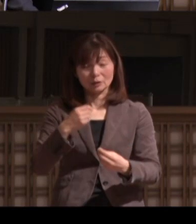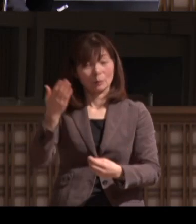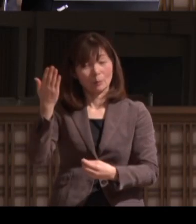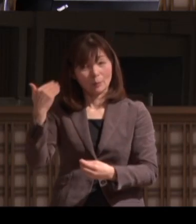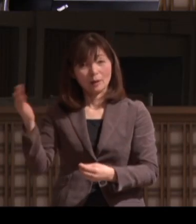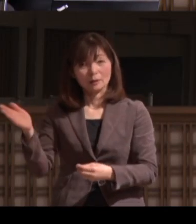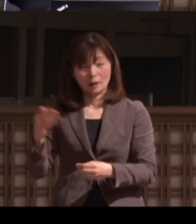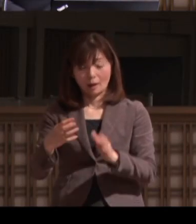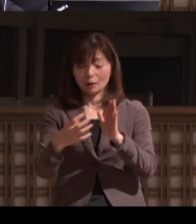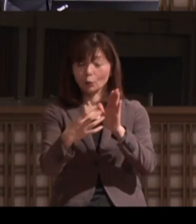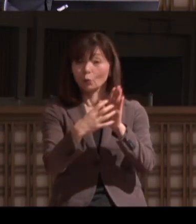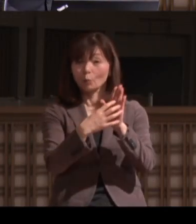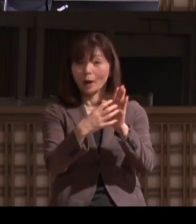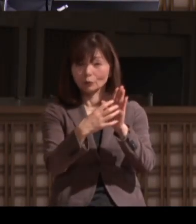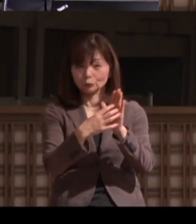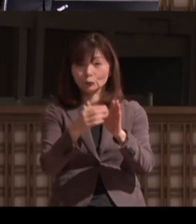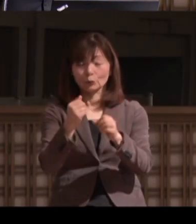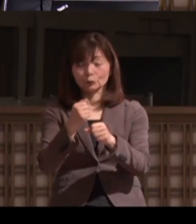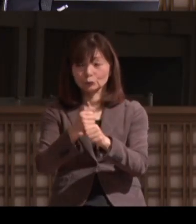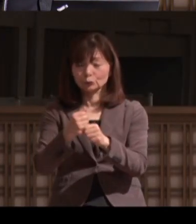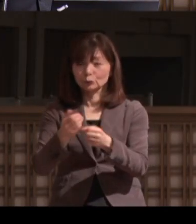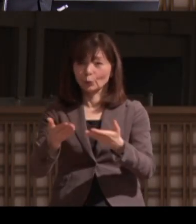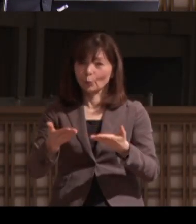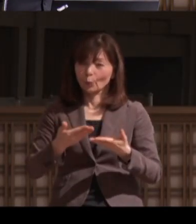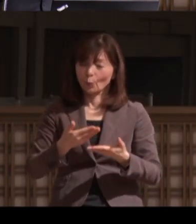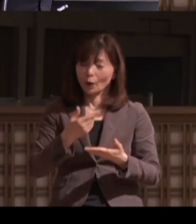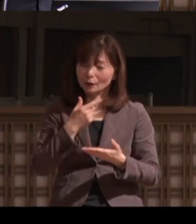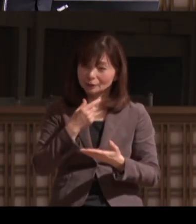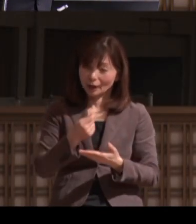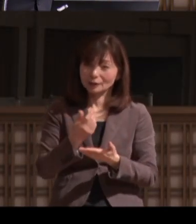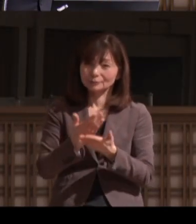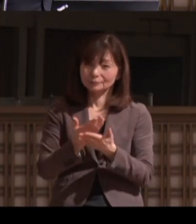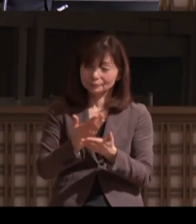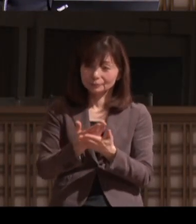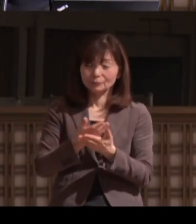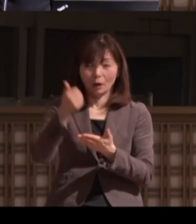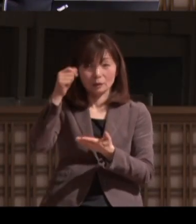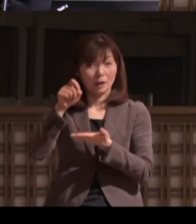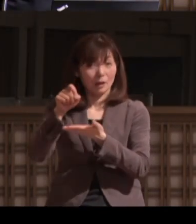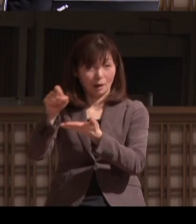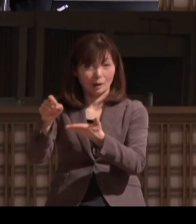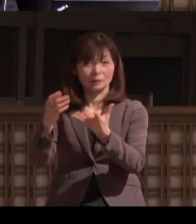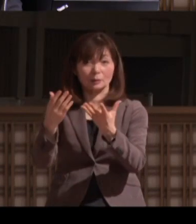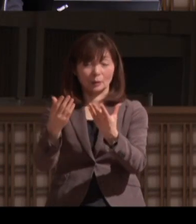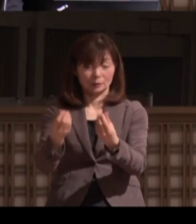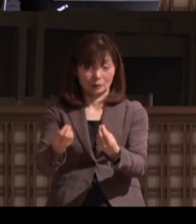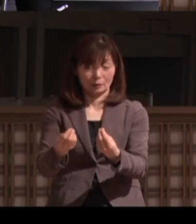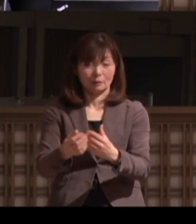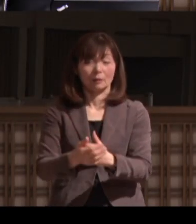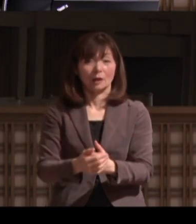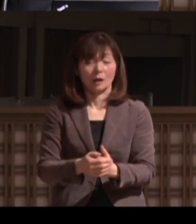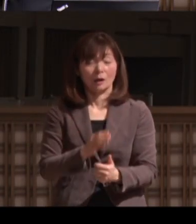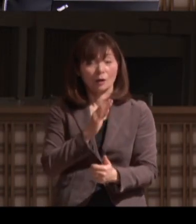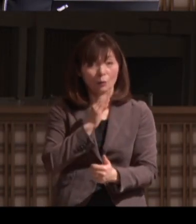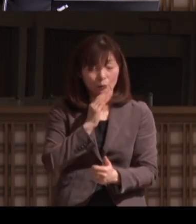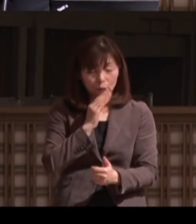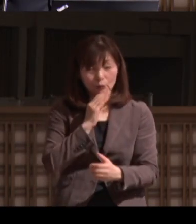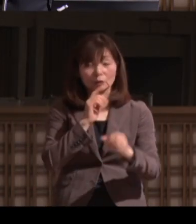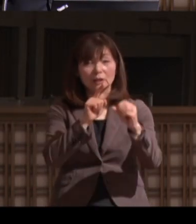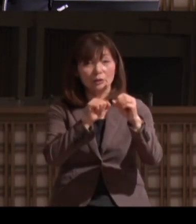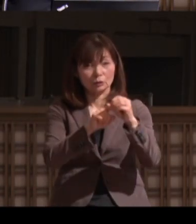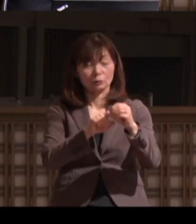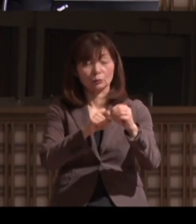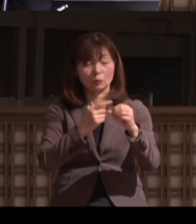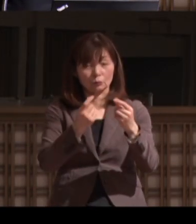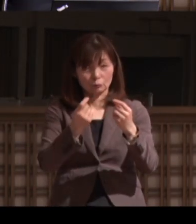マークを作ってえいただければいいなということをご提案申し上げておりましたが本当に趣旨をよく理解